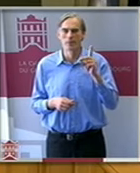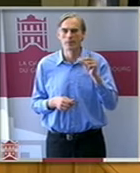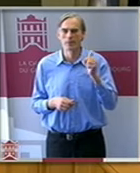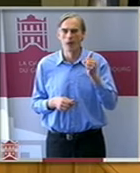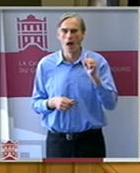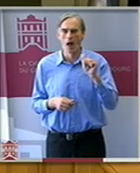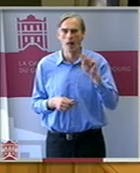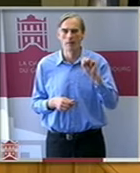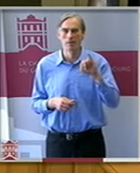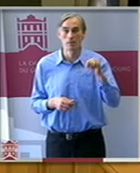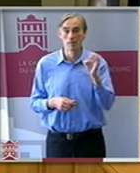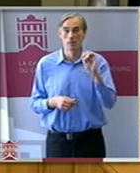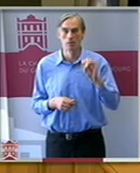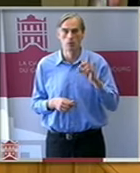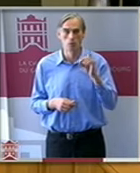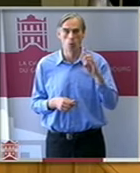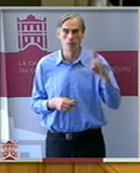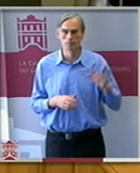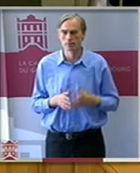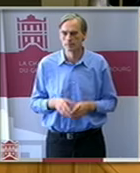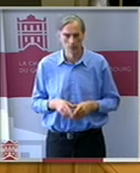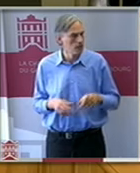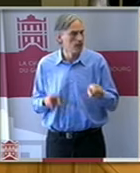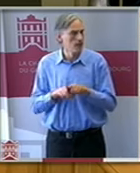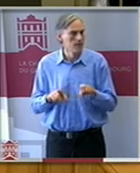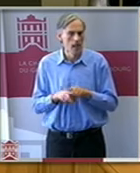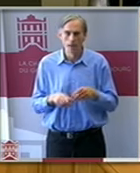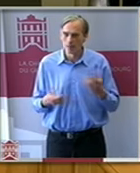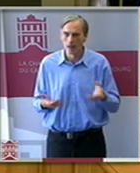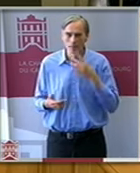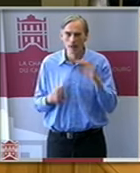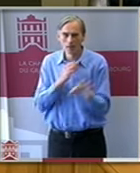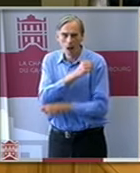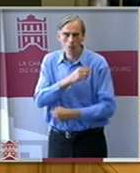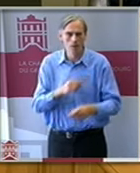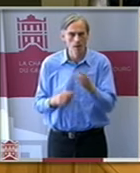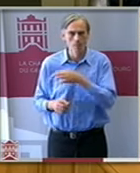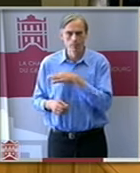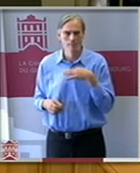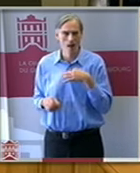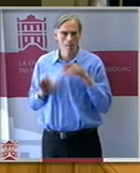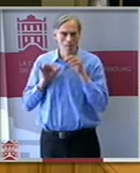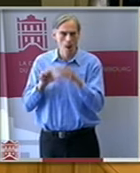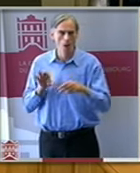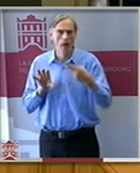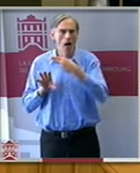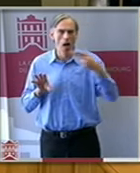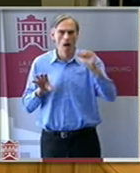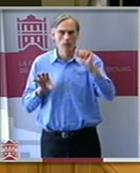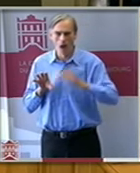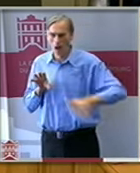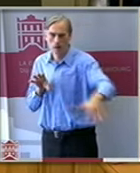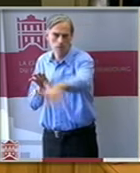letzten Räuber eignen sich Privatfirmen Millionen und Hektaren pro Jahr und an vertreiben dabei meistens